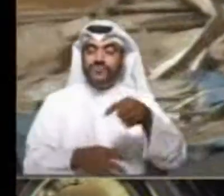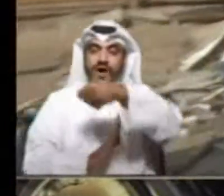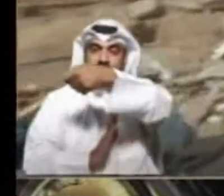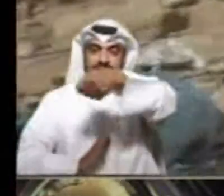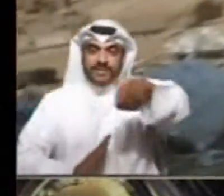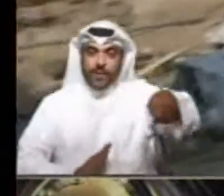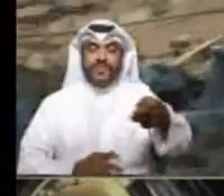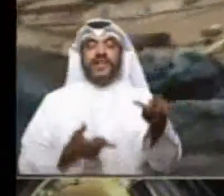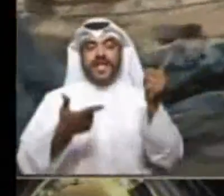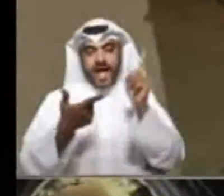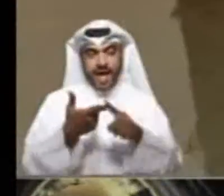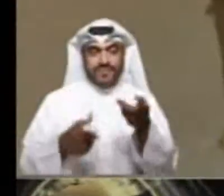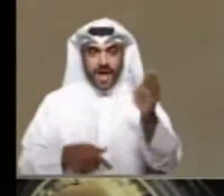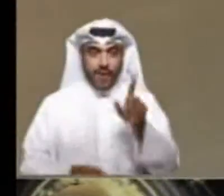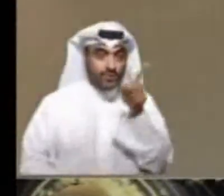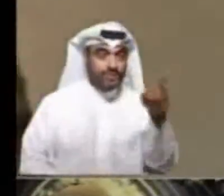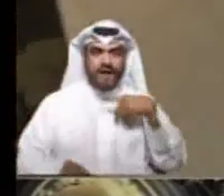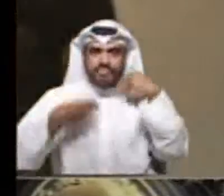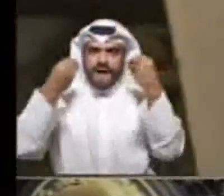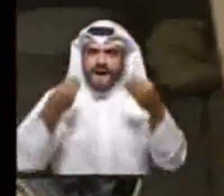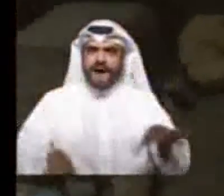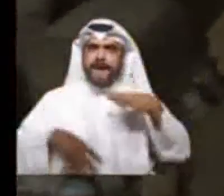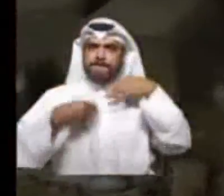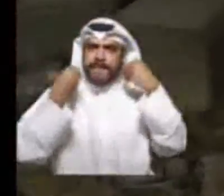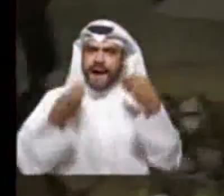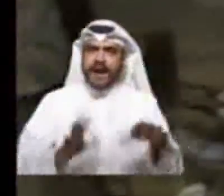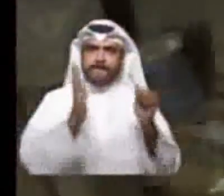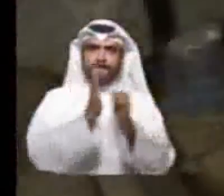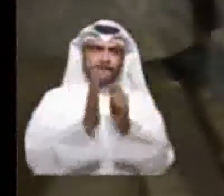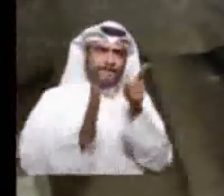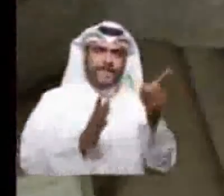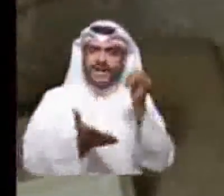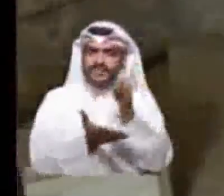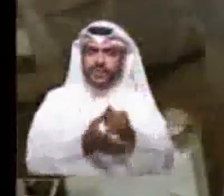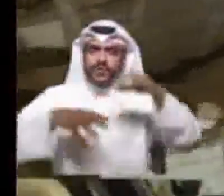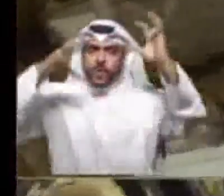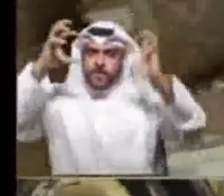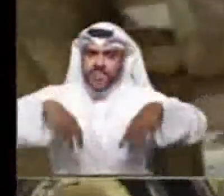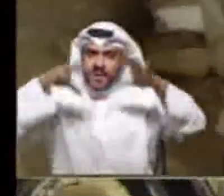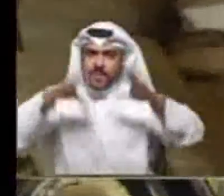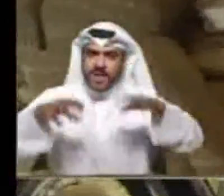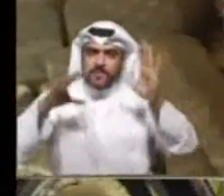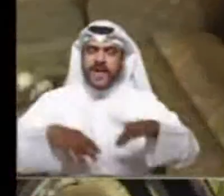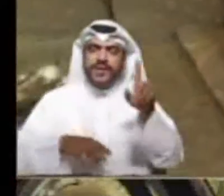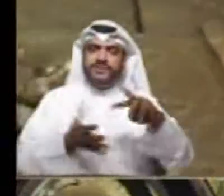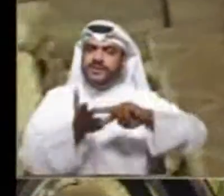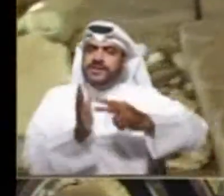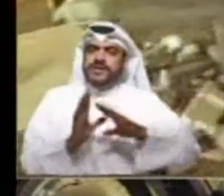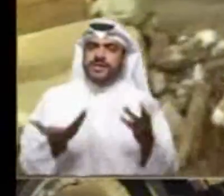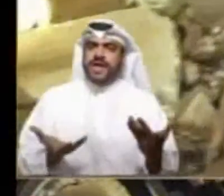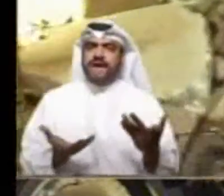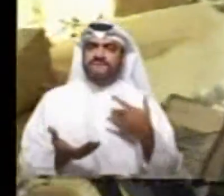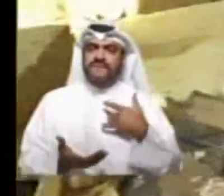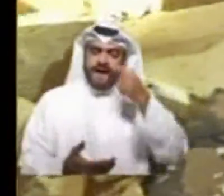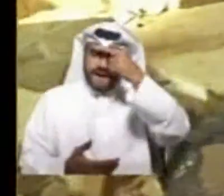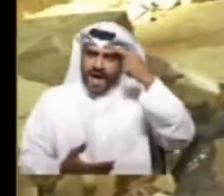التعويضات أو من مختصين في التأمين على سواء قدم سواء كانت المركبة أو